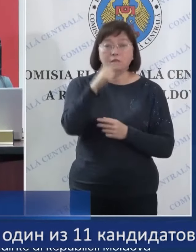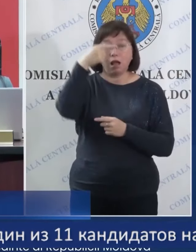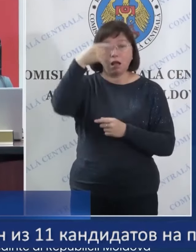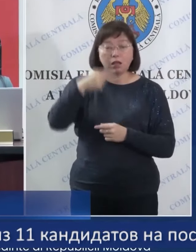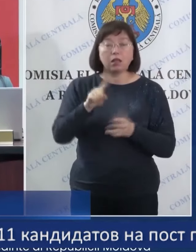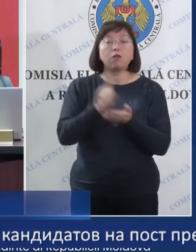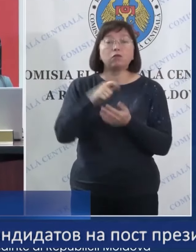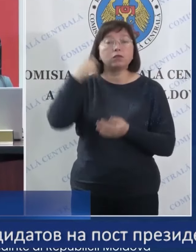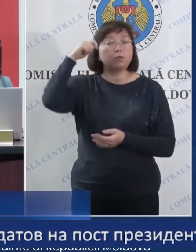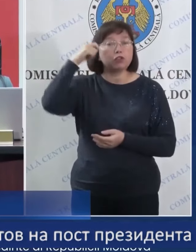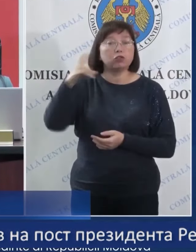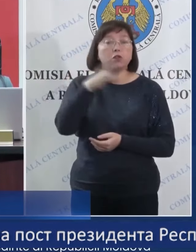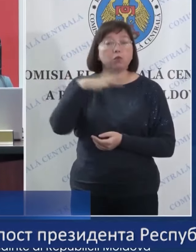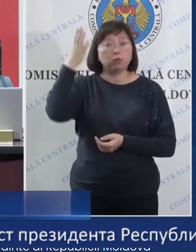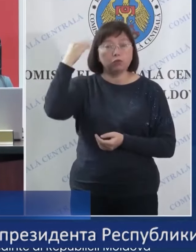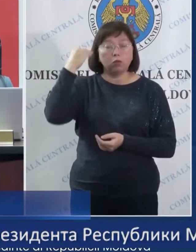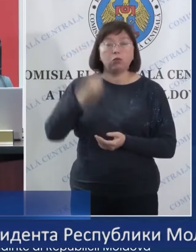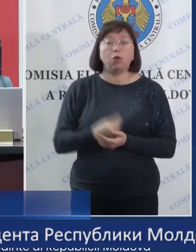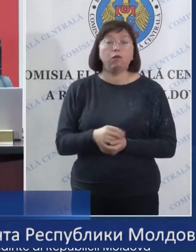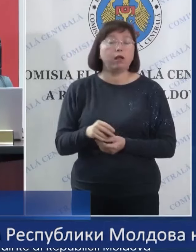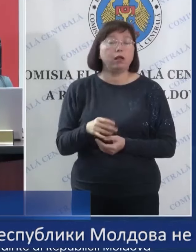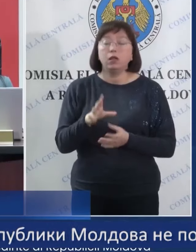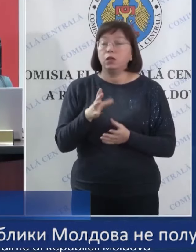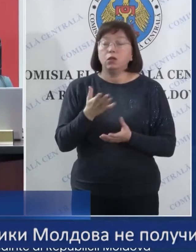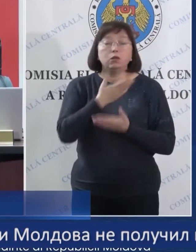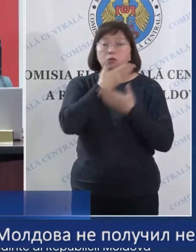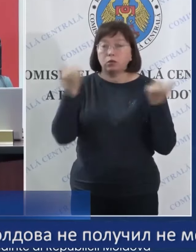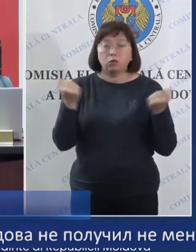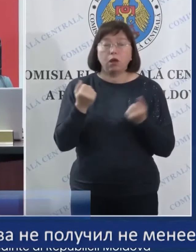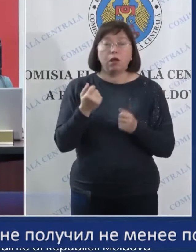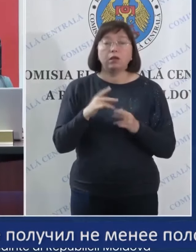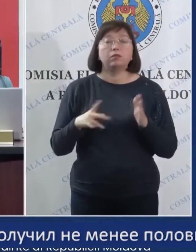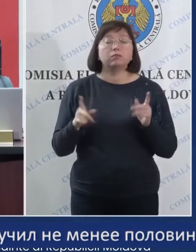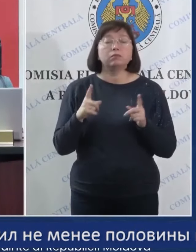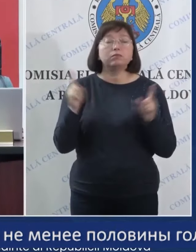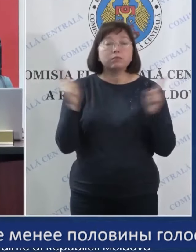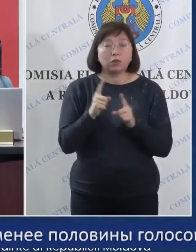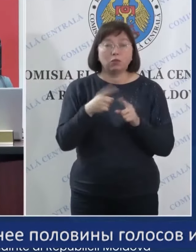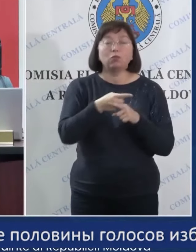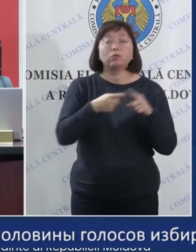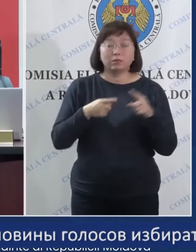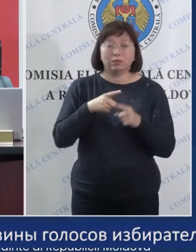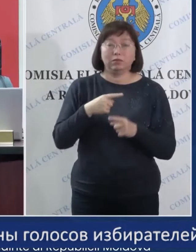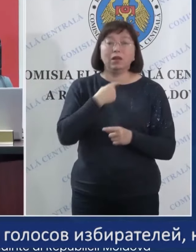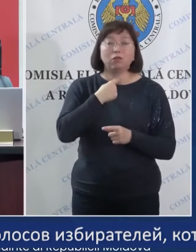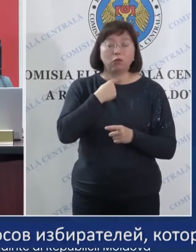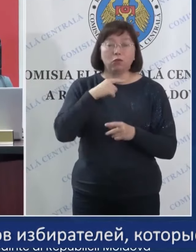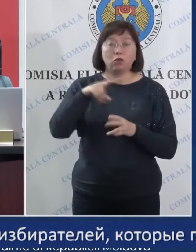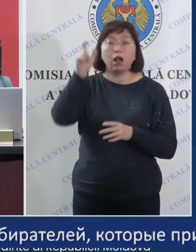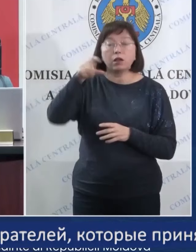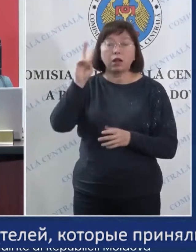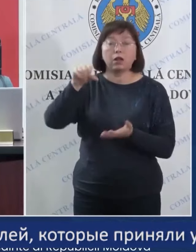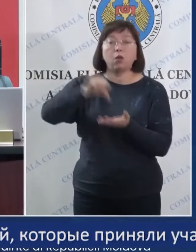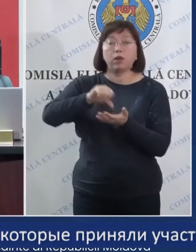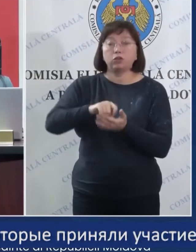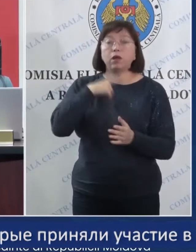la funcție de președinte al Republicii Moldova, nu a acumulat cel puțin jumătate din voturile alegăturilor care au